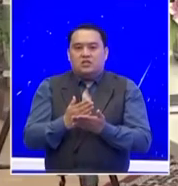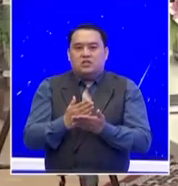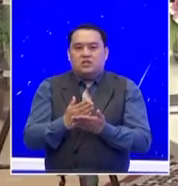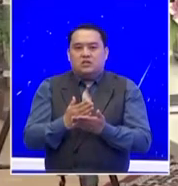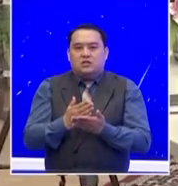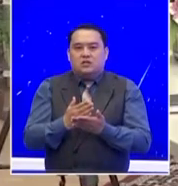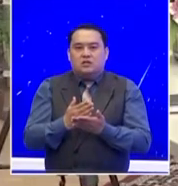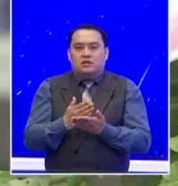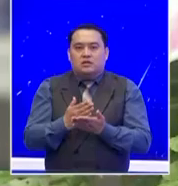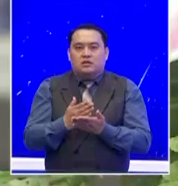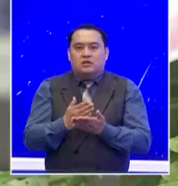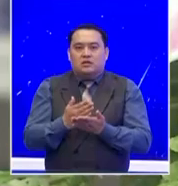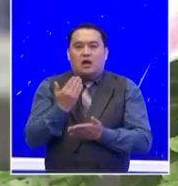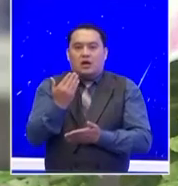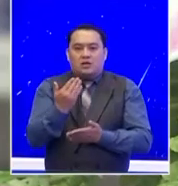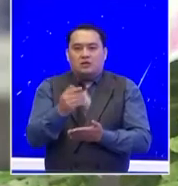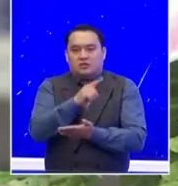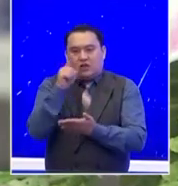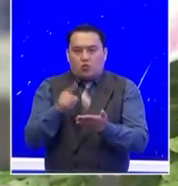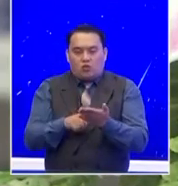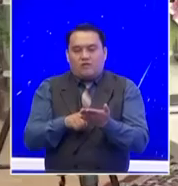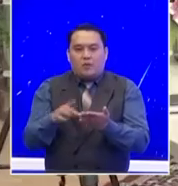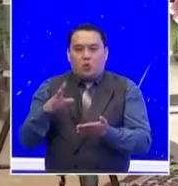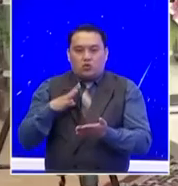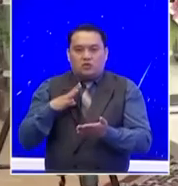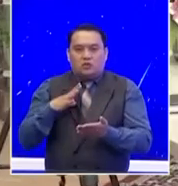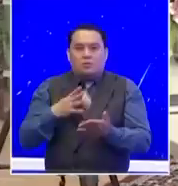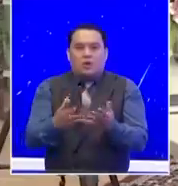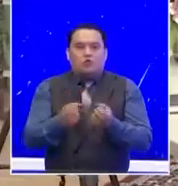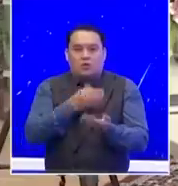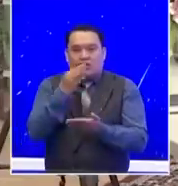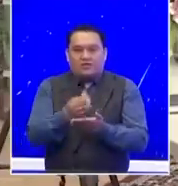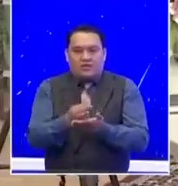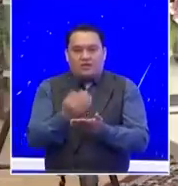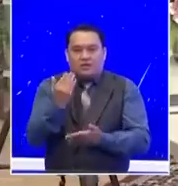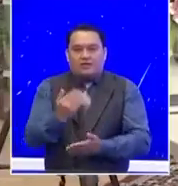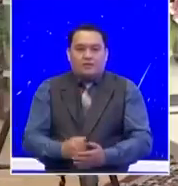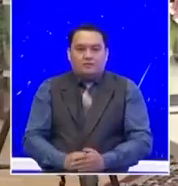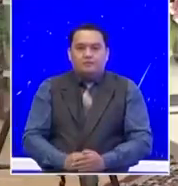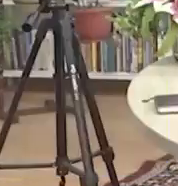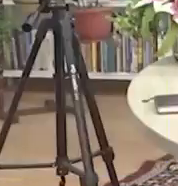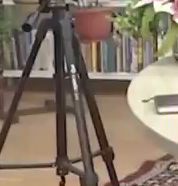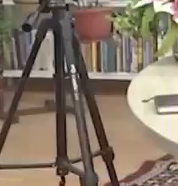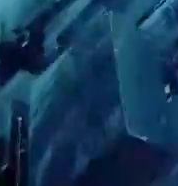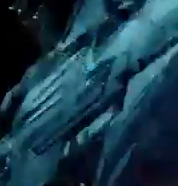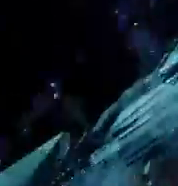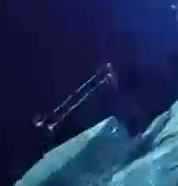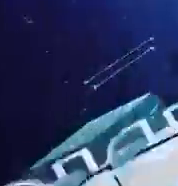наши слушатели, они задают вопросы и получают ответ на него.